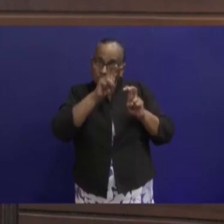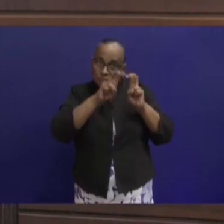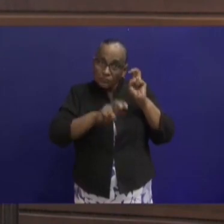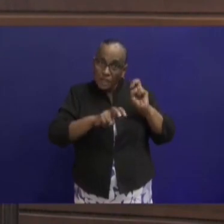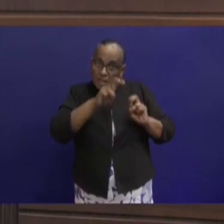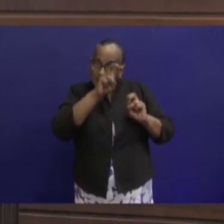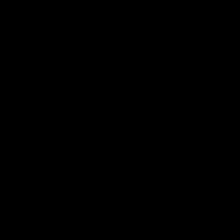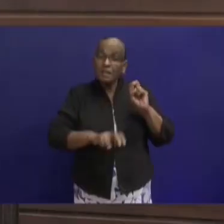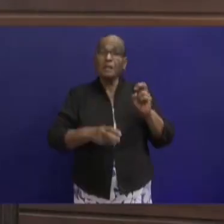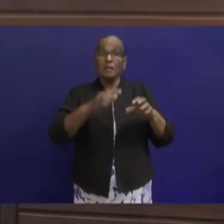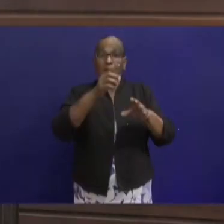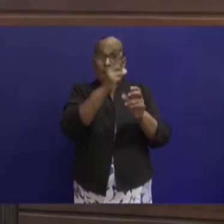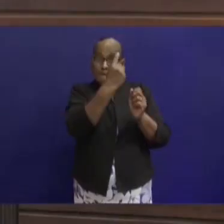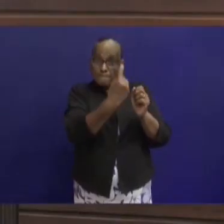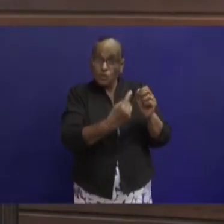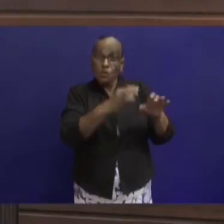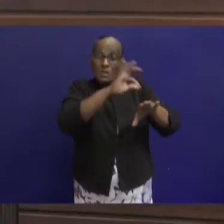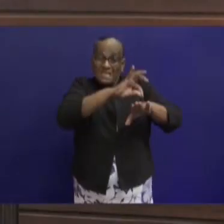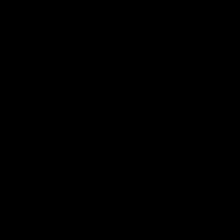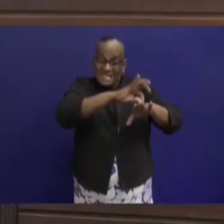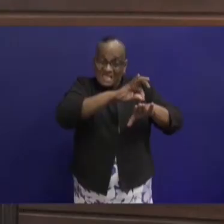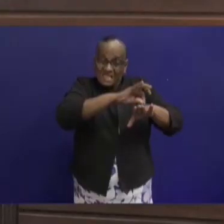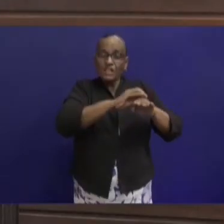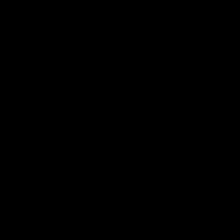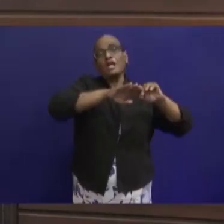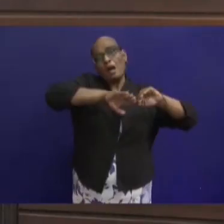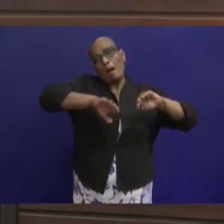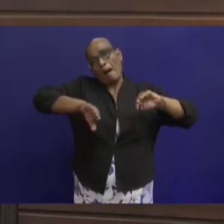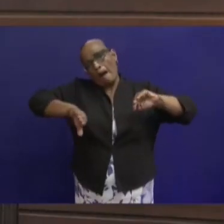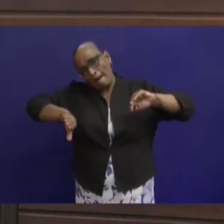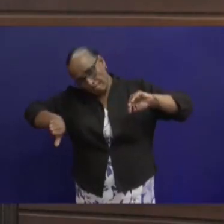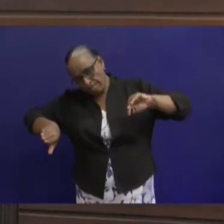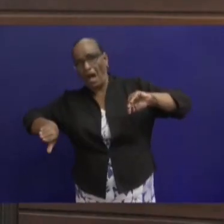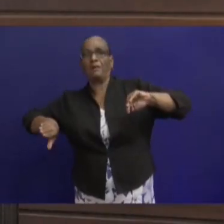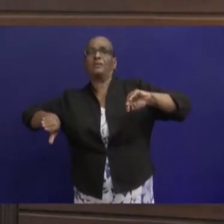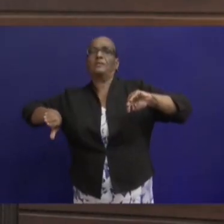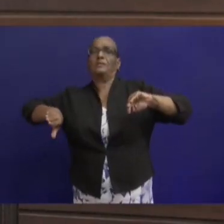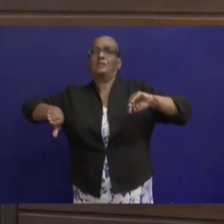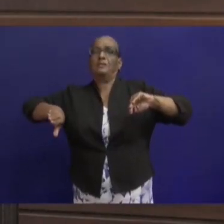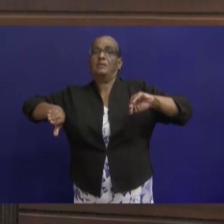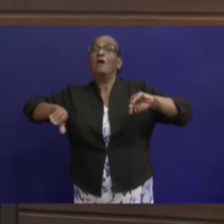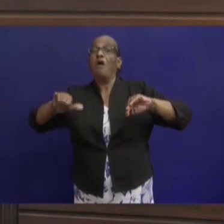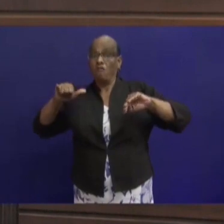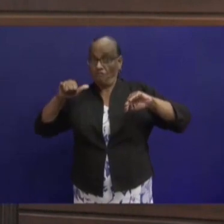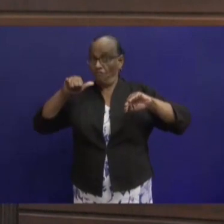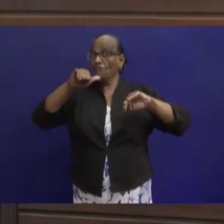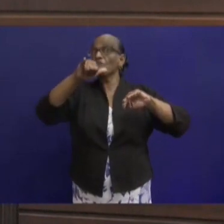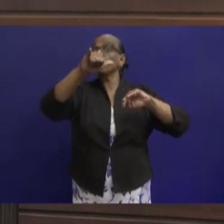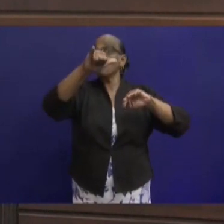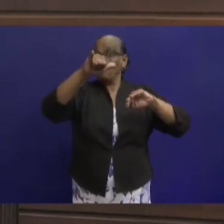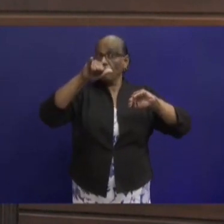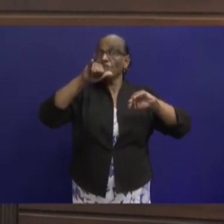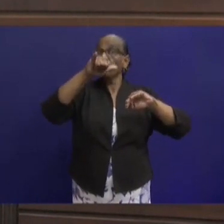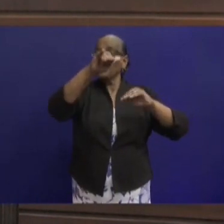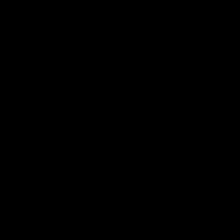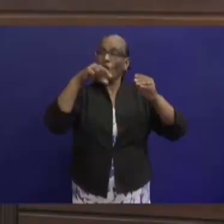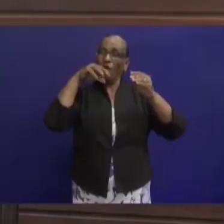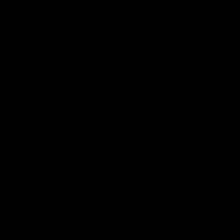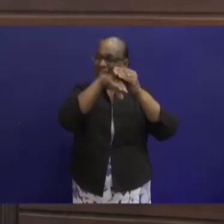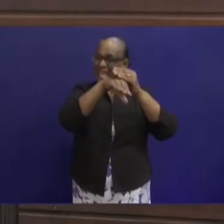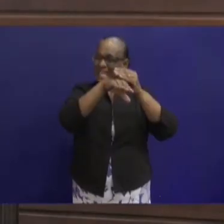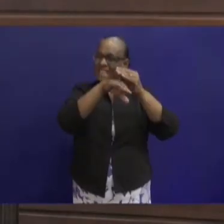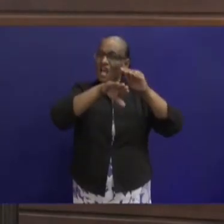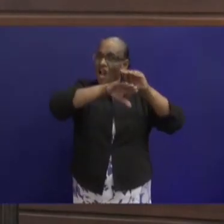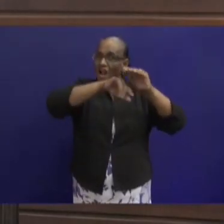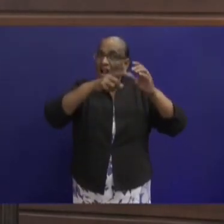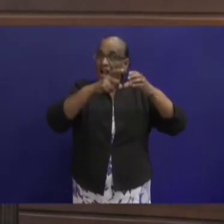ziek mocht blijken te zijn, is er ook een speciale isolatieruimte gecreëerd in het vliegtuig, de laatste rij, waar zo